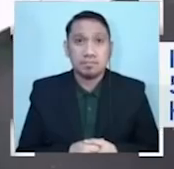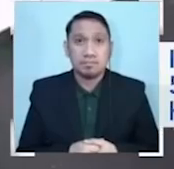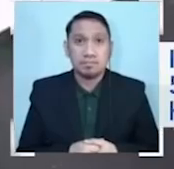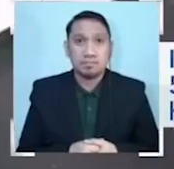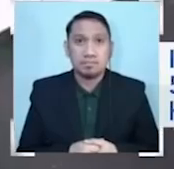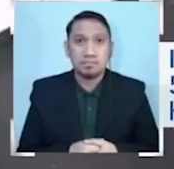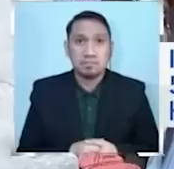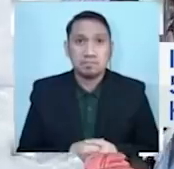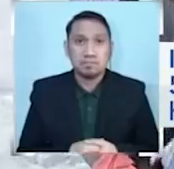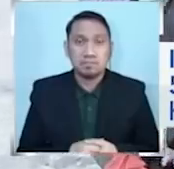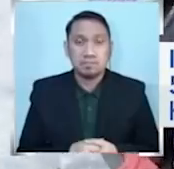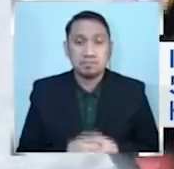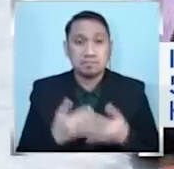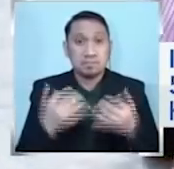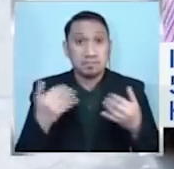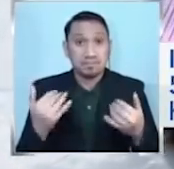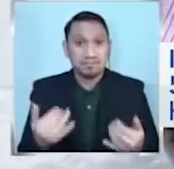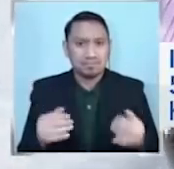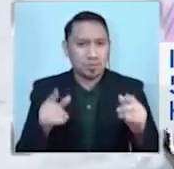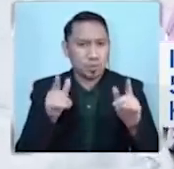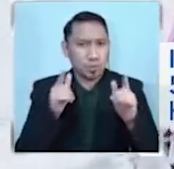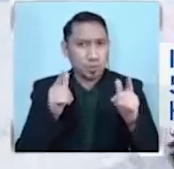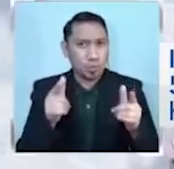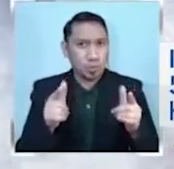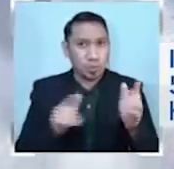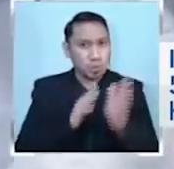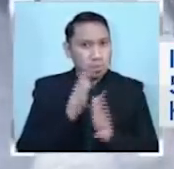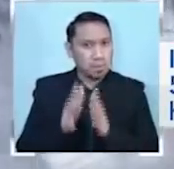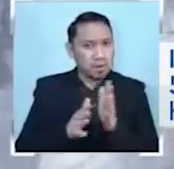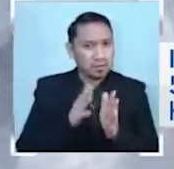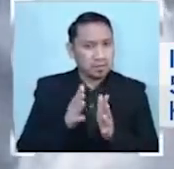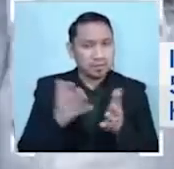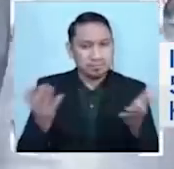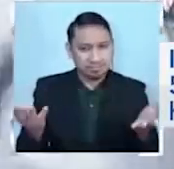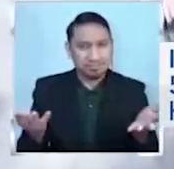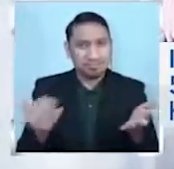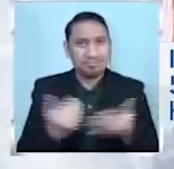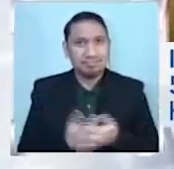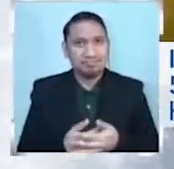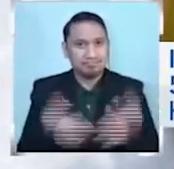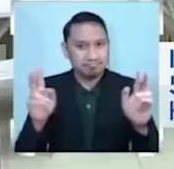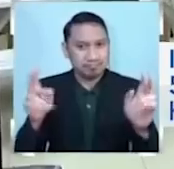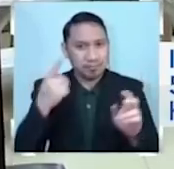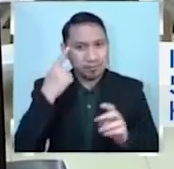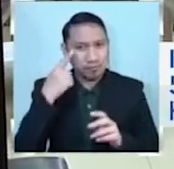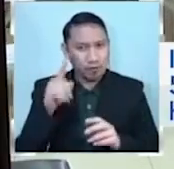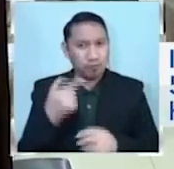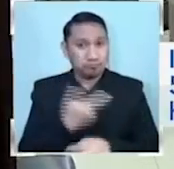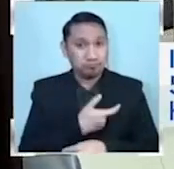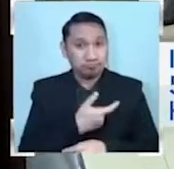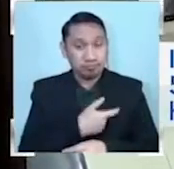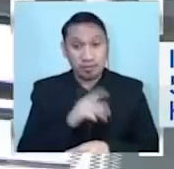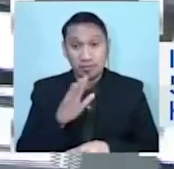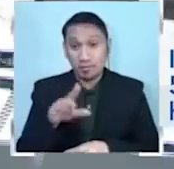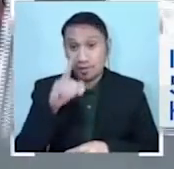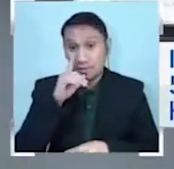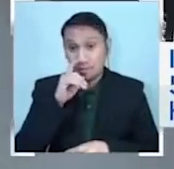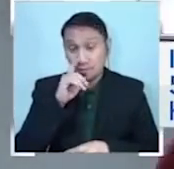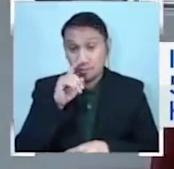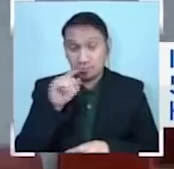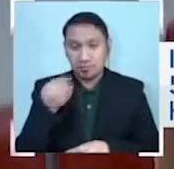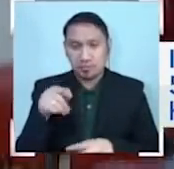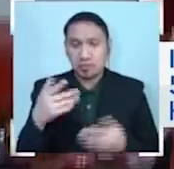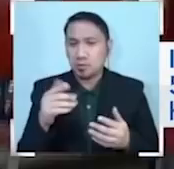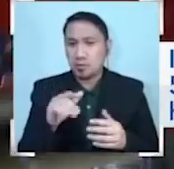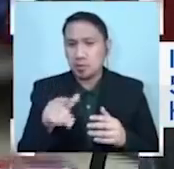Malaking party ang tema ng COVID vaccination site ng San Juan para sa mga 5 to 11 years old. Gimmick para hindi maiyak sa takot